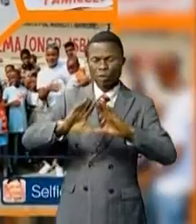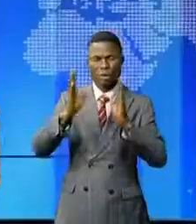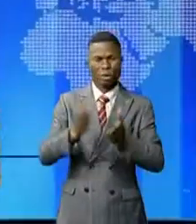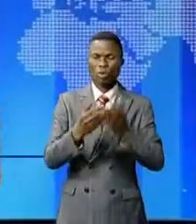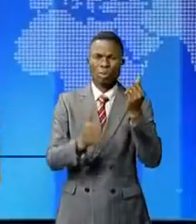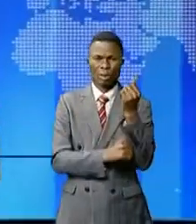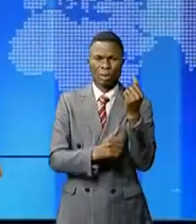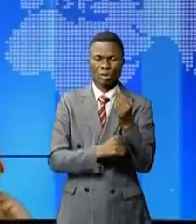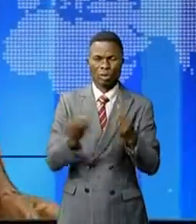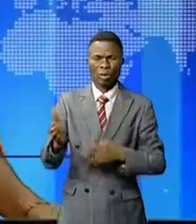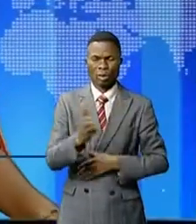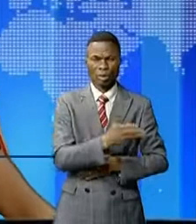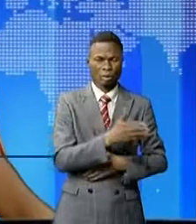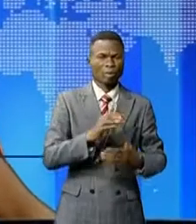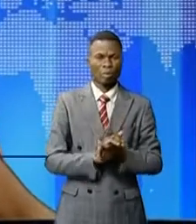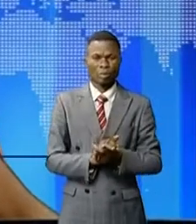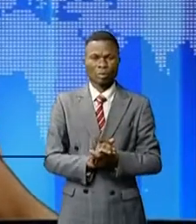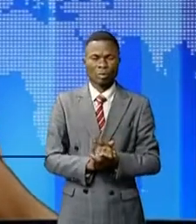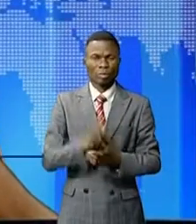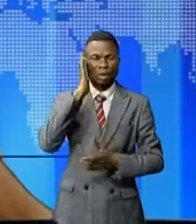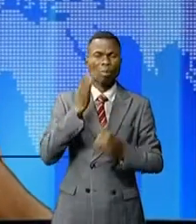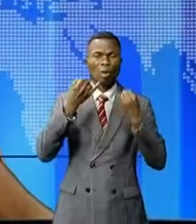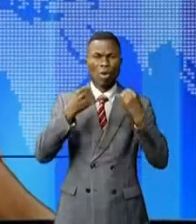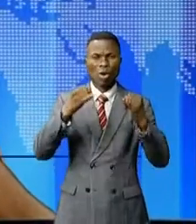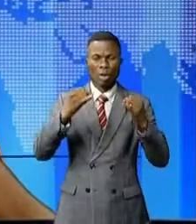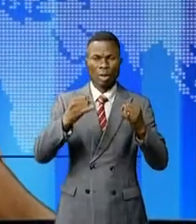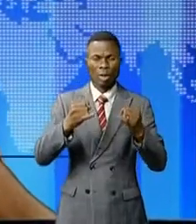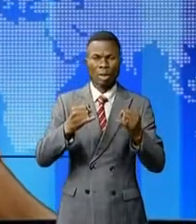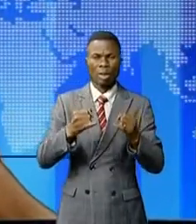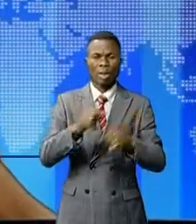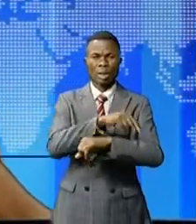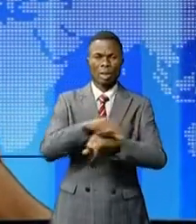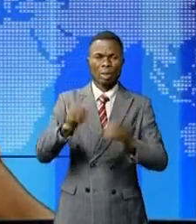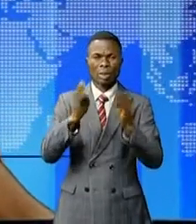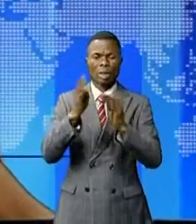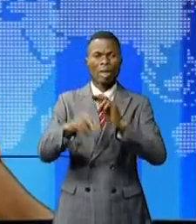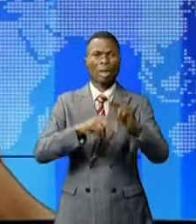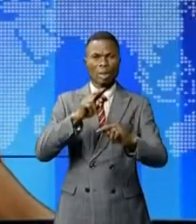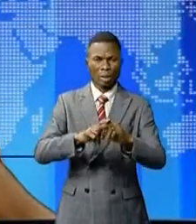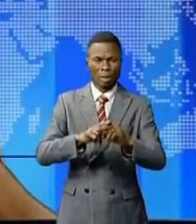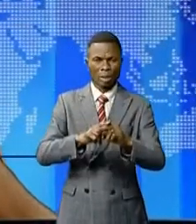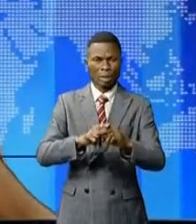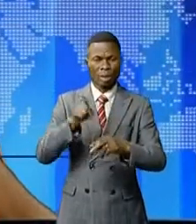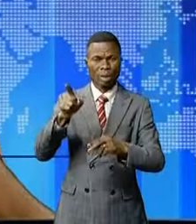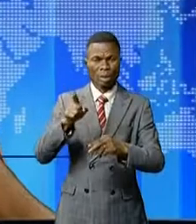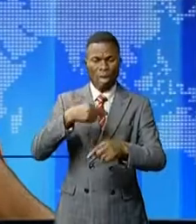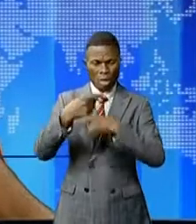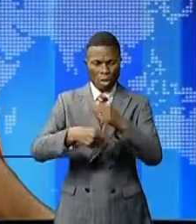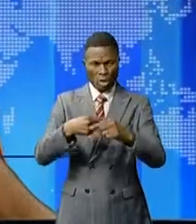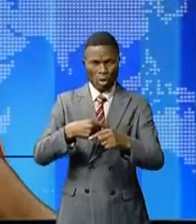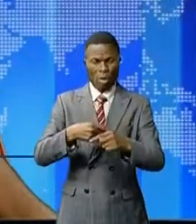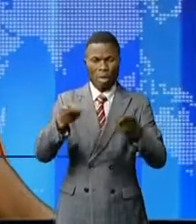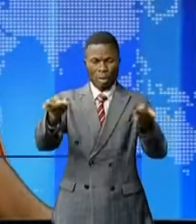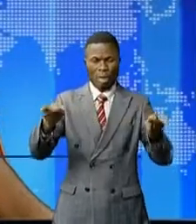tous. Et puis, bonne nouvelle pour l'institution Assemblée nationale. Elle vient de reprendre son